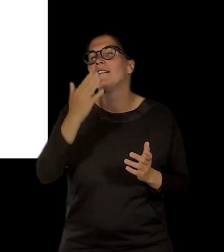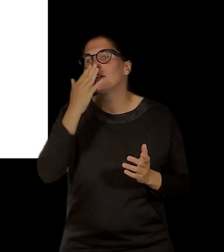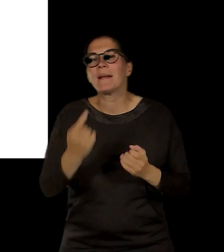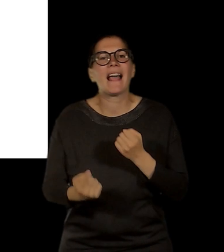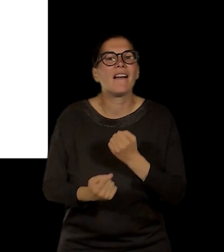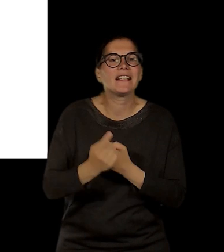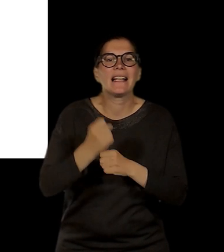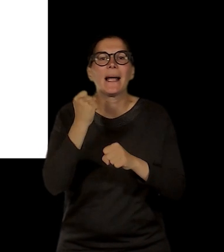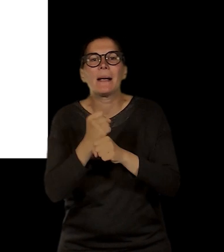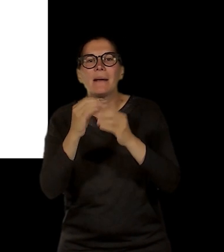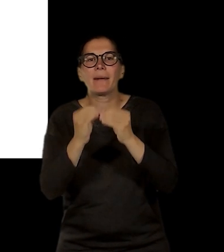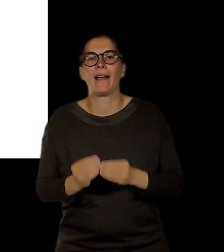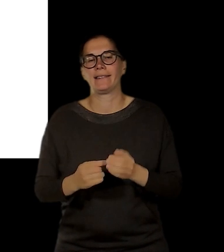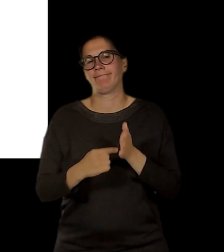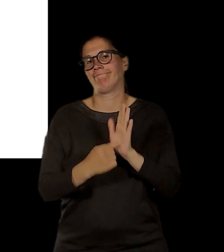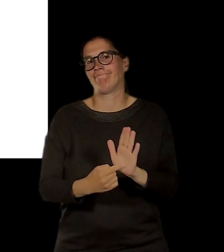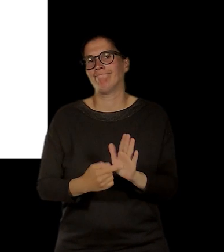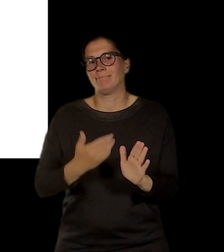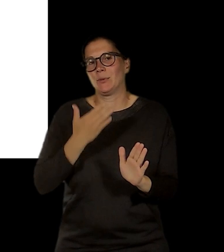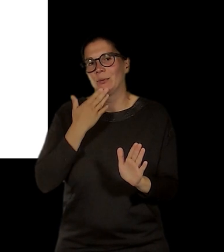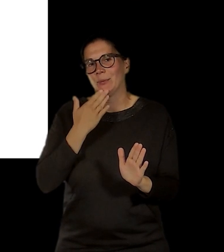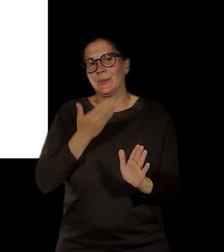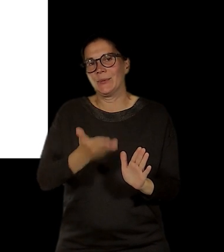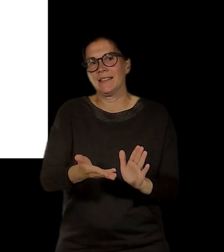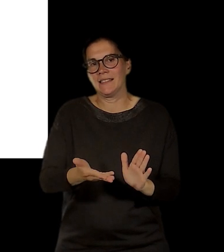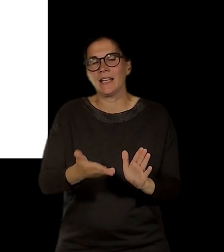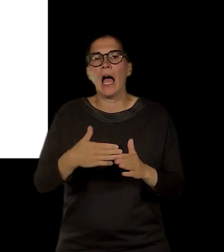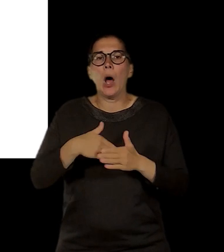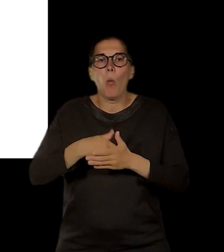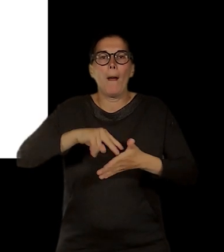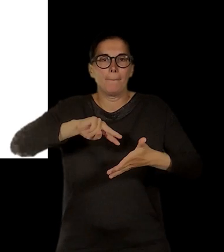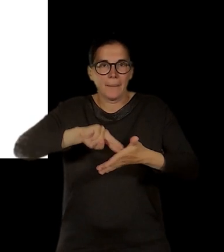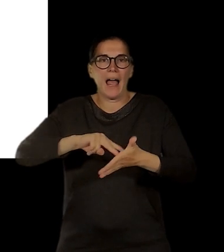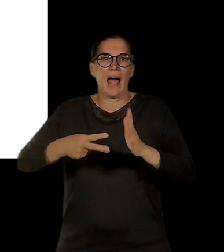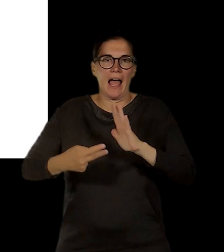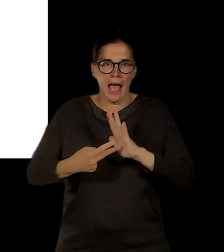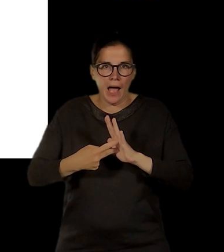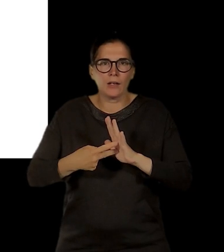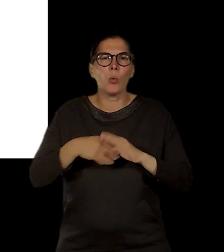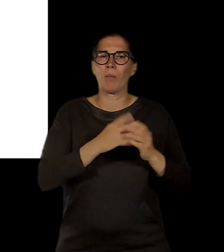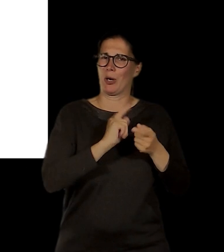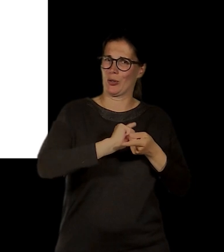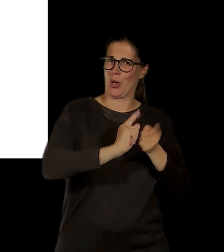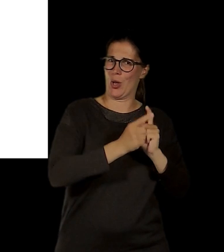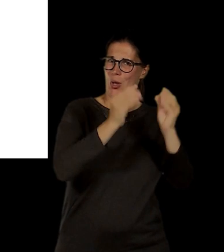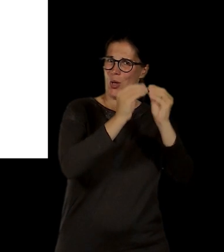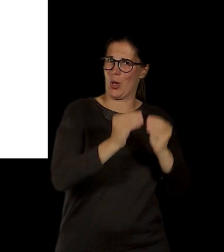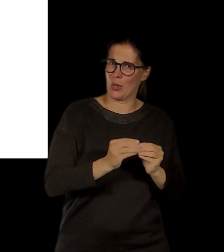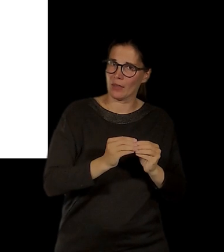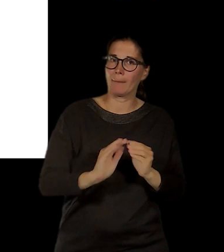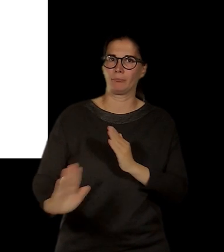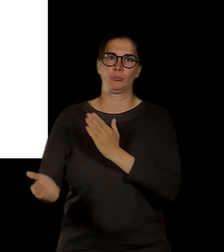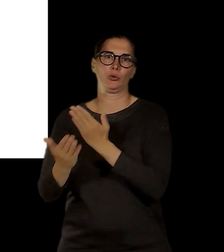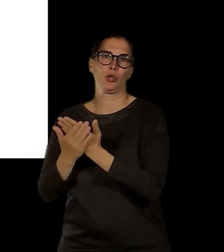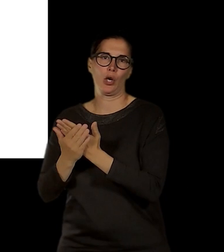toho materiálu, to je ten vlastně jakoby ten regulační plán, který je přílohou té dohody na základě materiálu, kterému